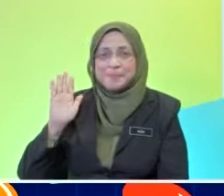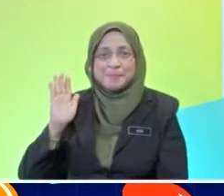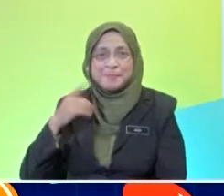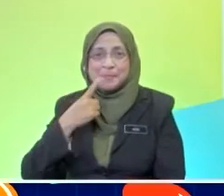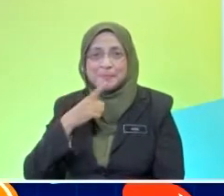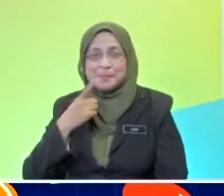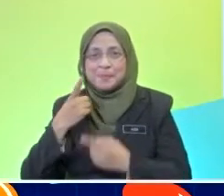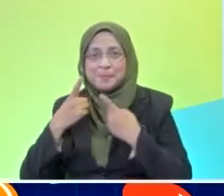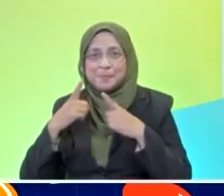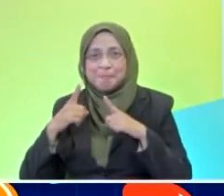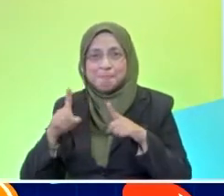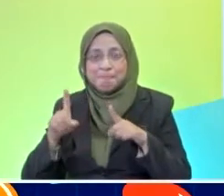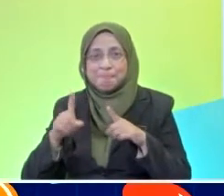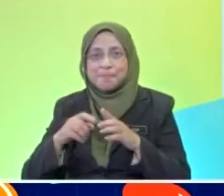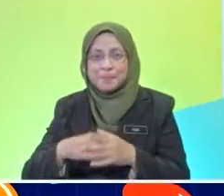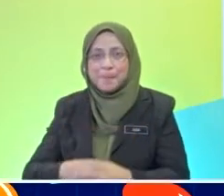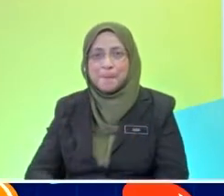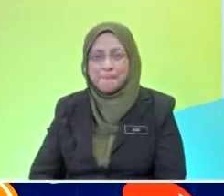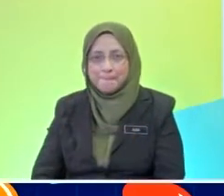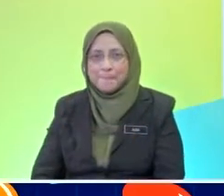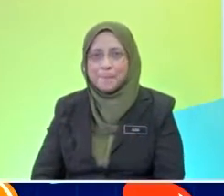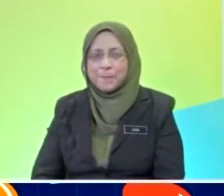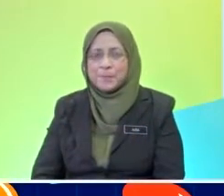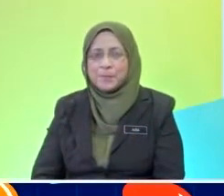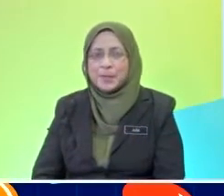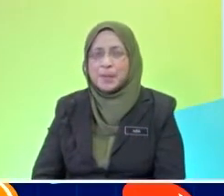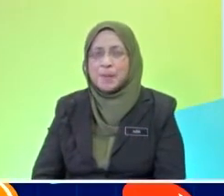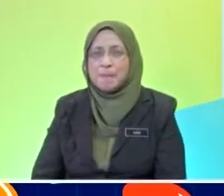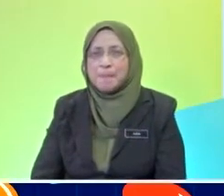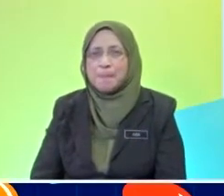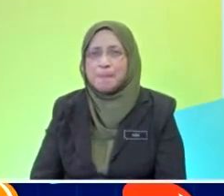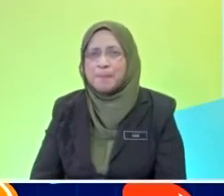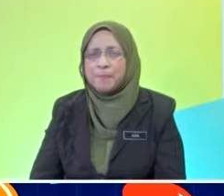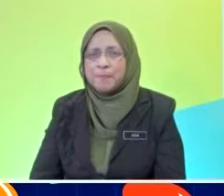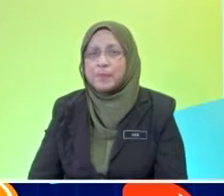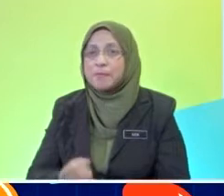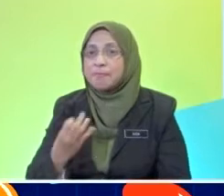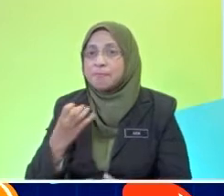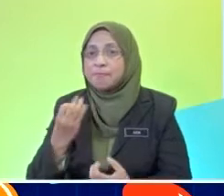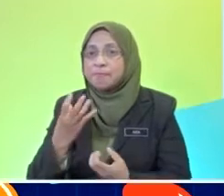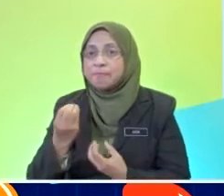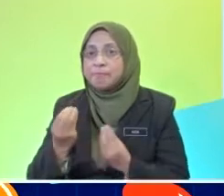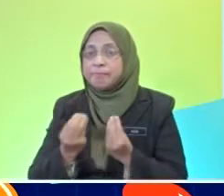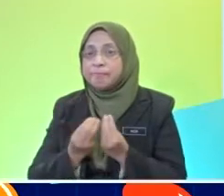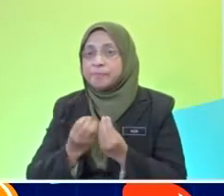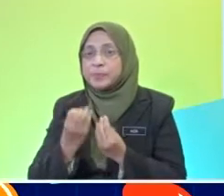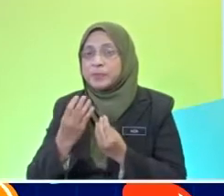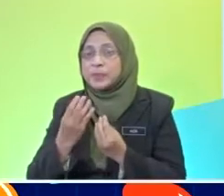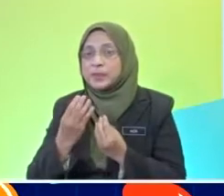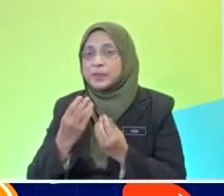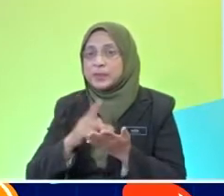mewakili satu bintang ni. Okey, siapa dalam kalangan kita yang nak ni? Berapa sudut yang dia dapat?